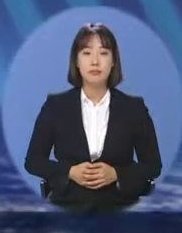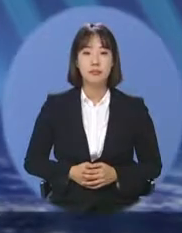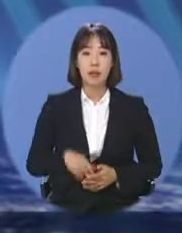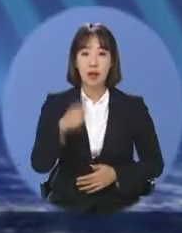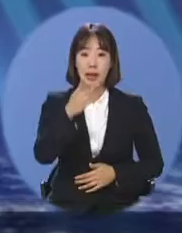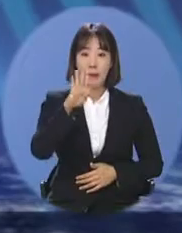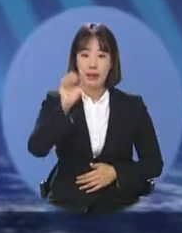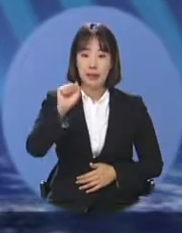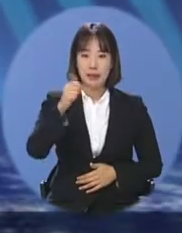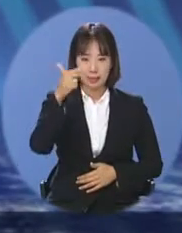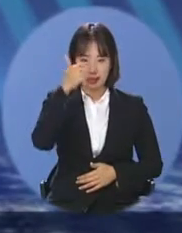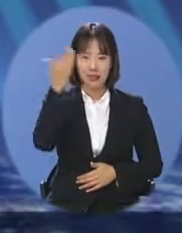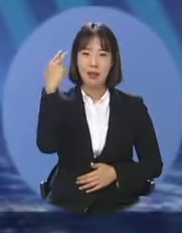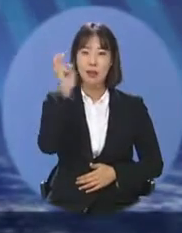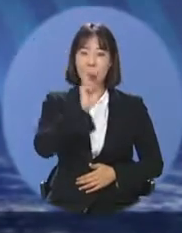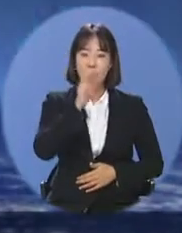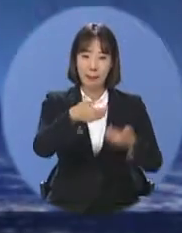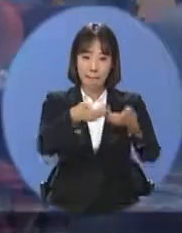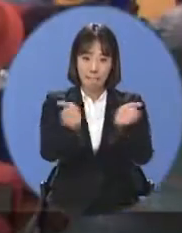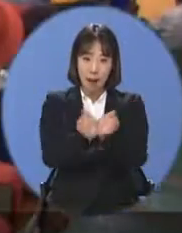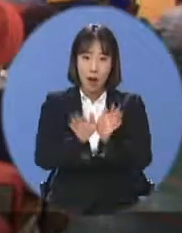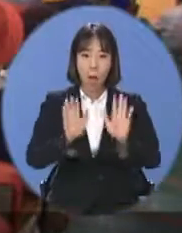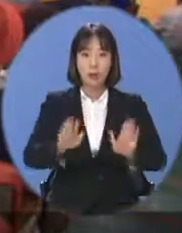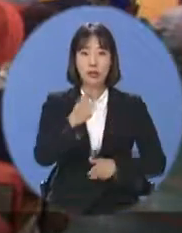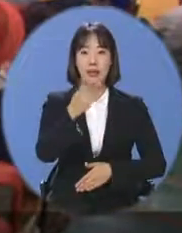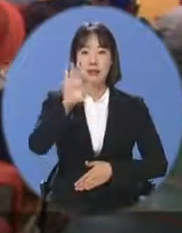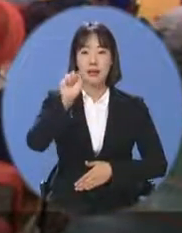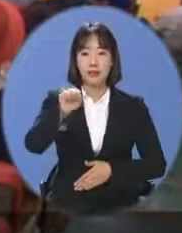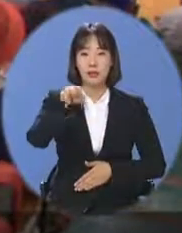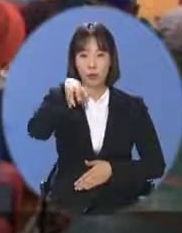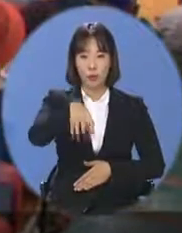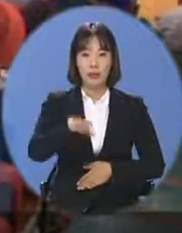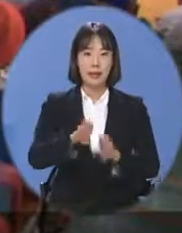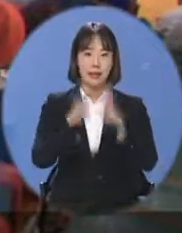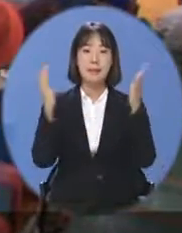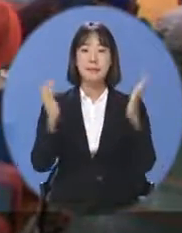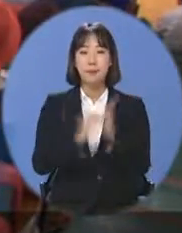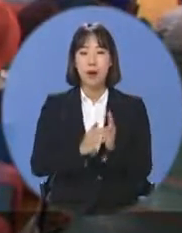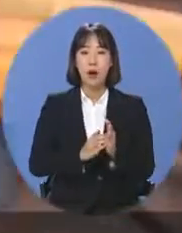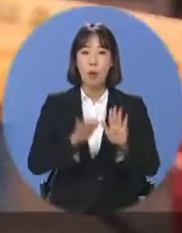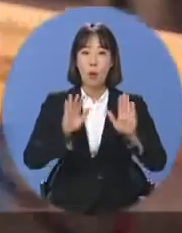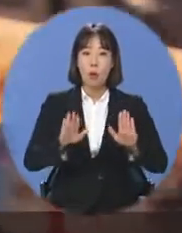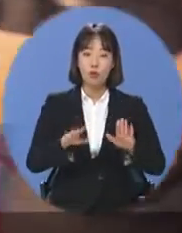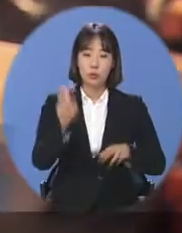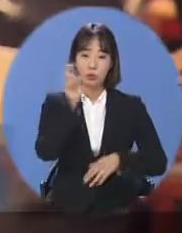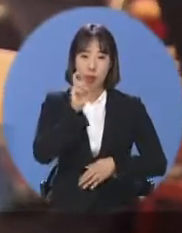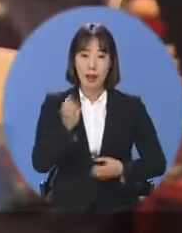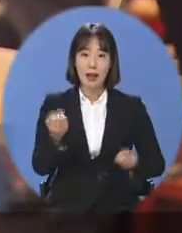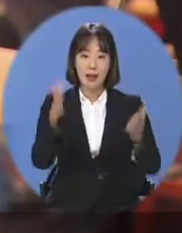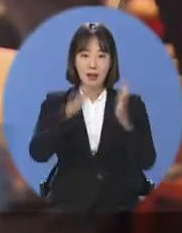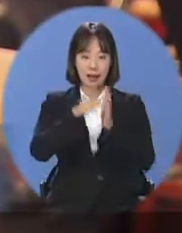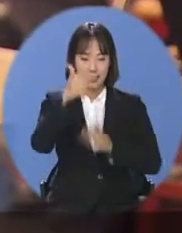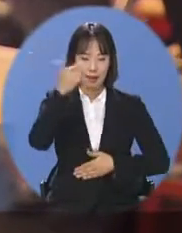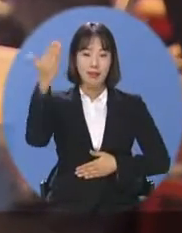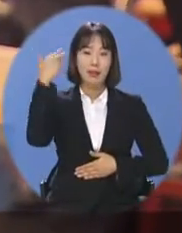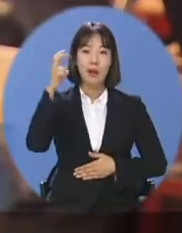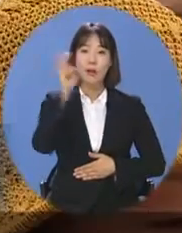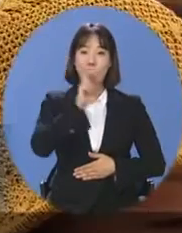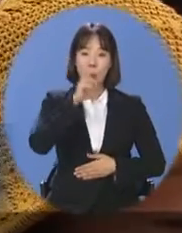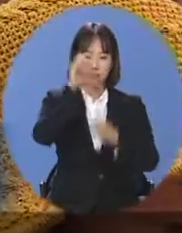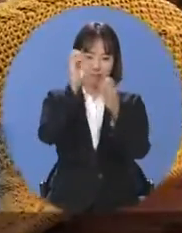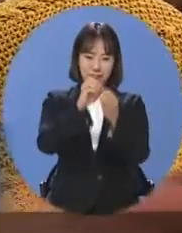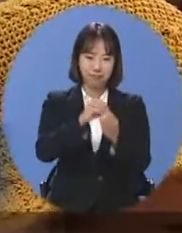KBS 국악관현악단에 찾아가는 음악회가 오늘 KBS 목방송국 공개홀에서 열렸습니다. 오늘 공연에서는 전통음악의 뿌리를 둔